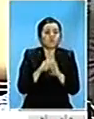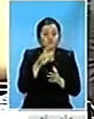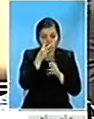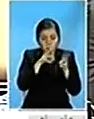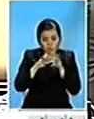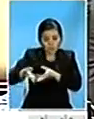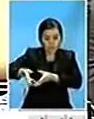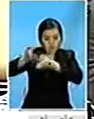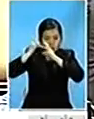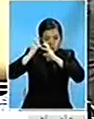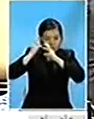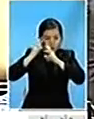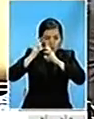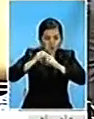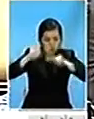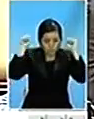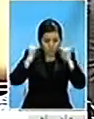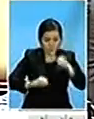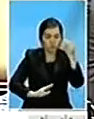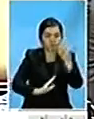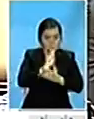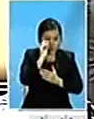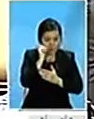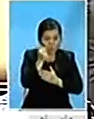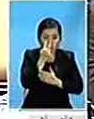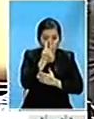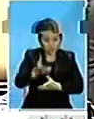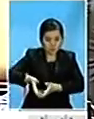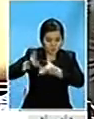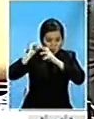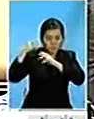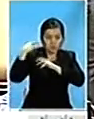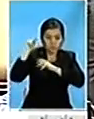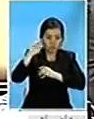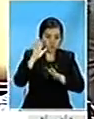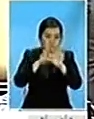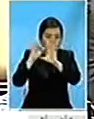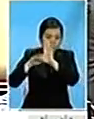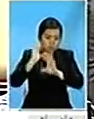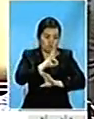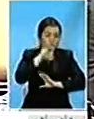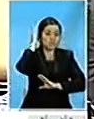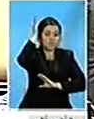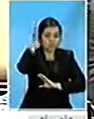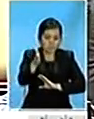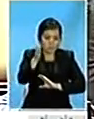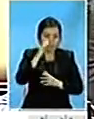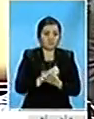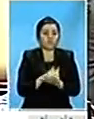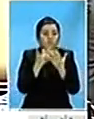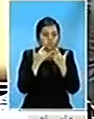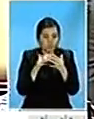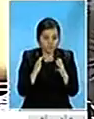ให้แน่ใจก่อนที่จะเริ่มดำเนินการจึงเป็นเรื่องที่มีความเป็นประโยชน์ต่อผู้ที่จะเป็นสมาชิกในอนาคตส่วนในแง่ของการ